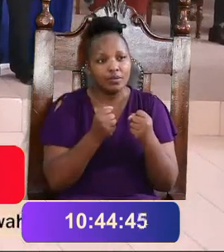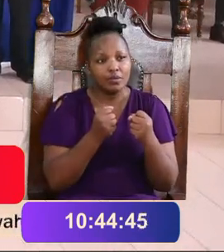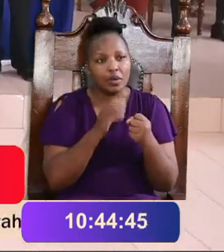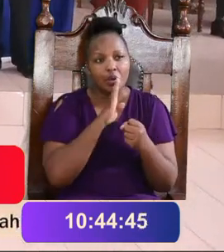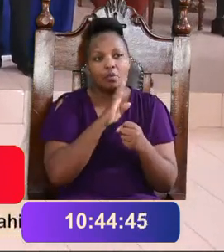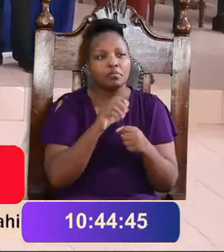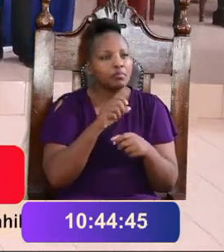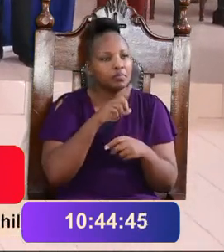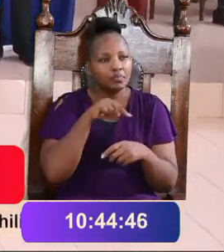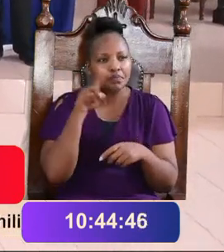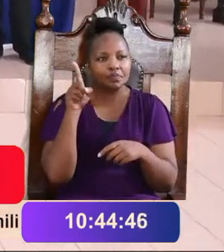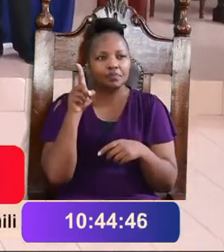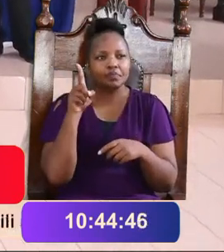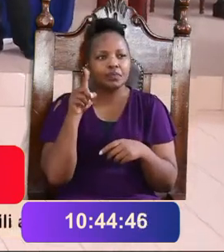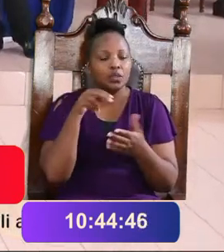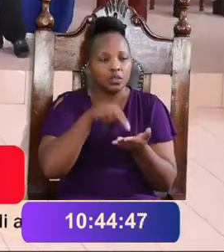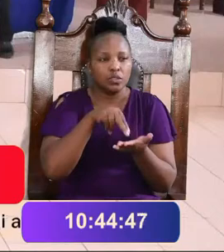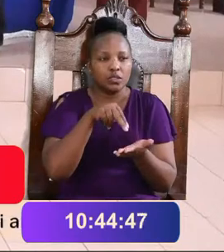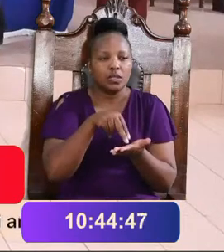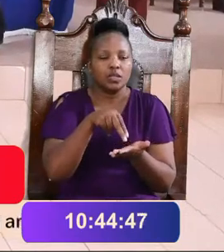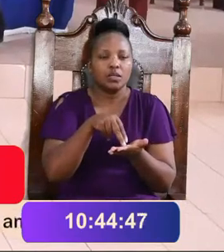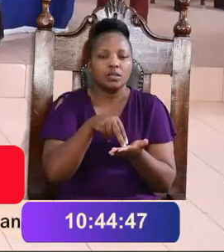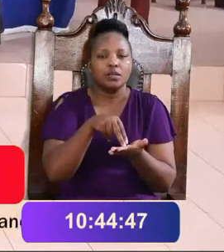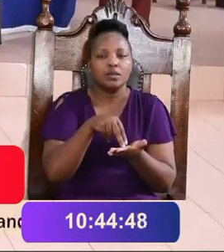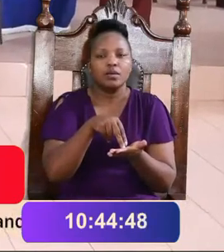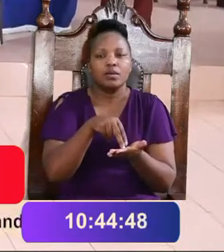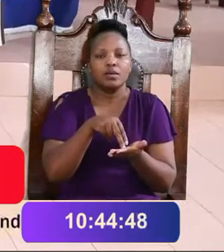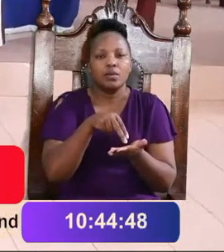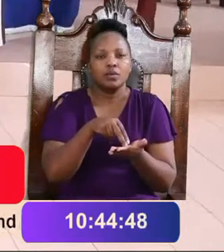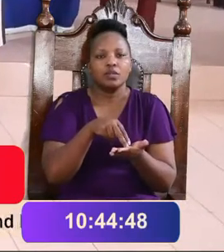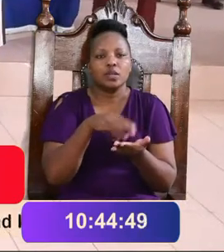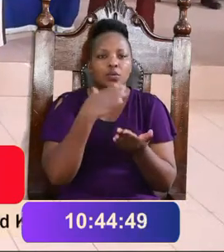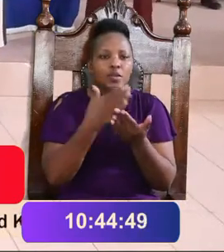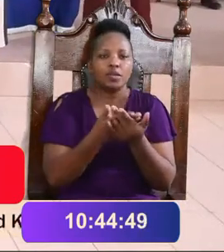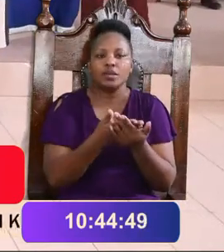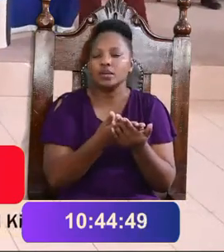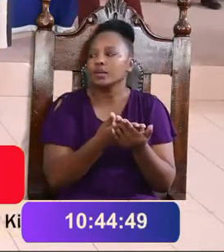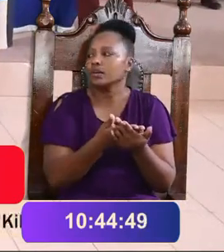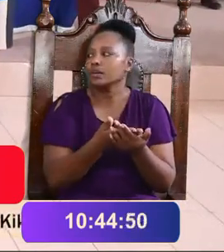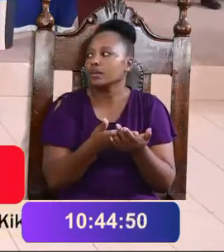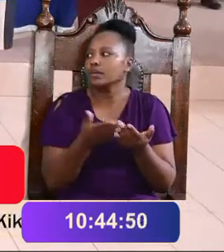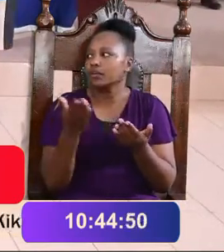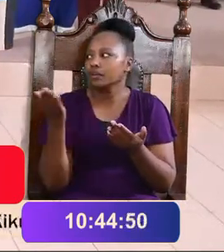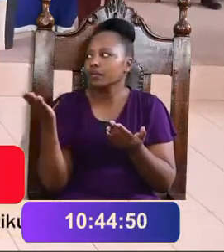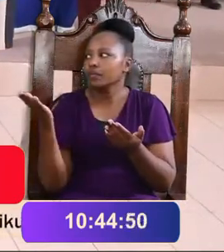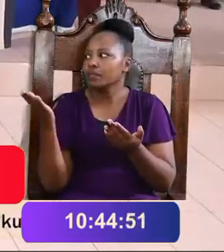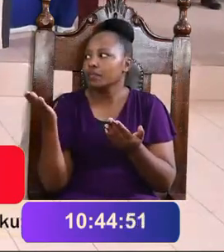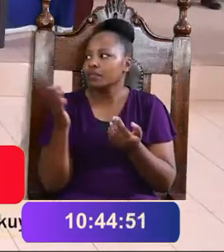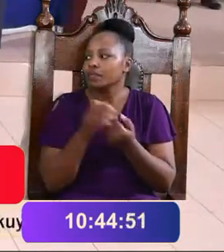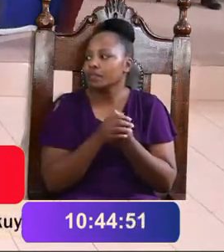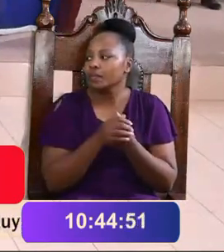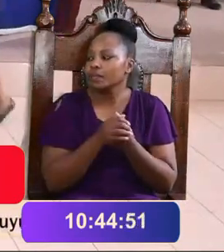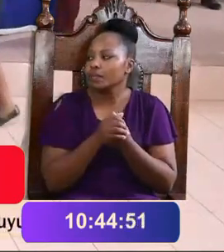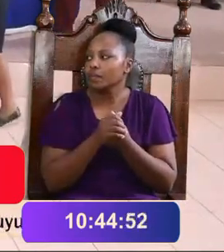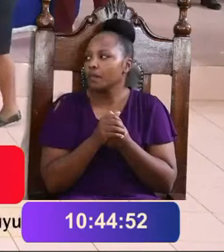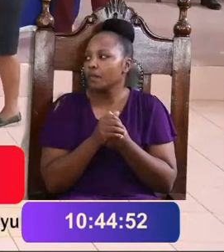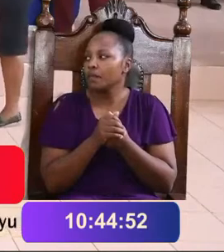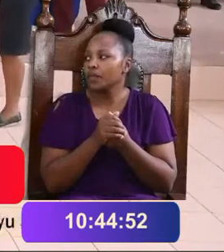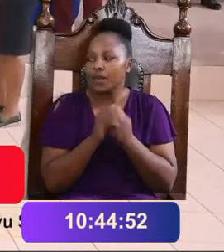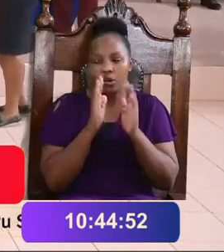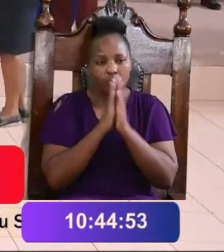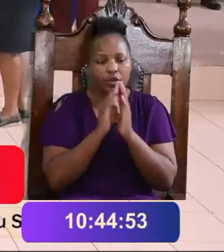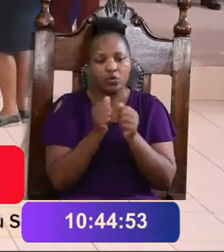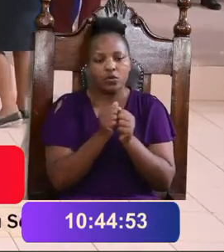there. Kwa hivyo tutasimama tushukuru. Yes, na pia tuwaombe.